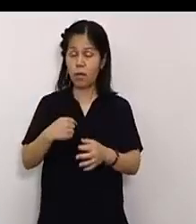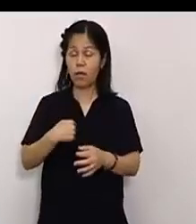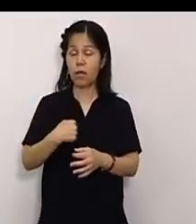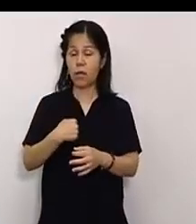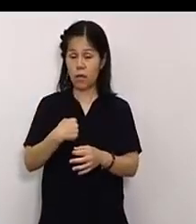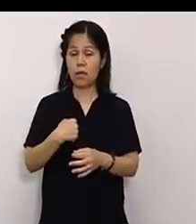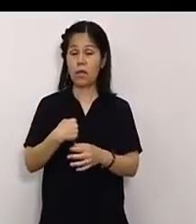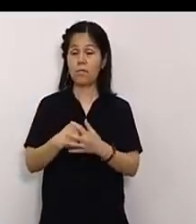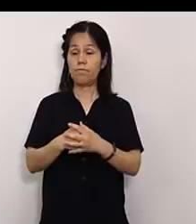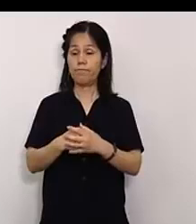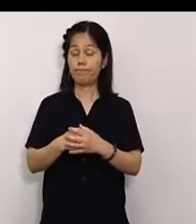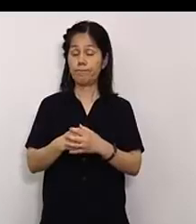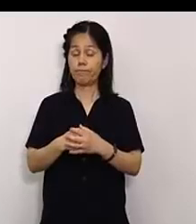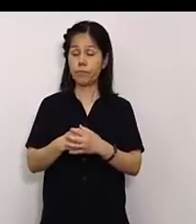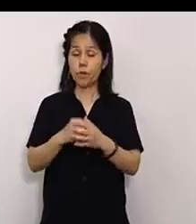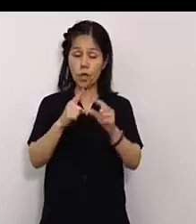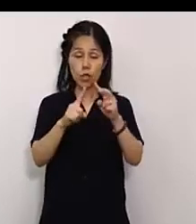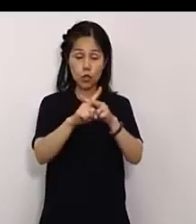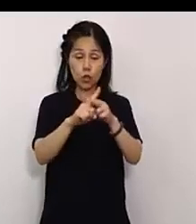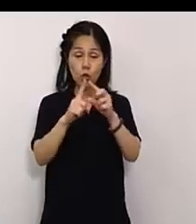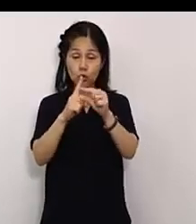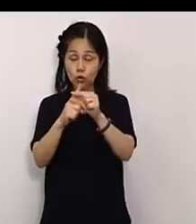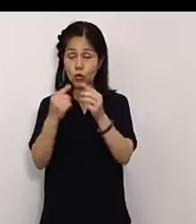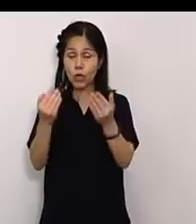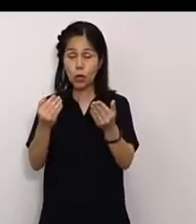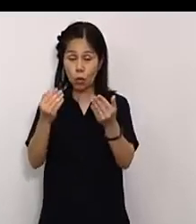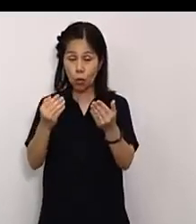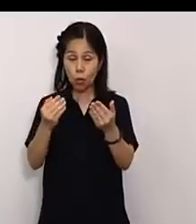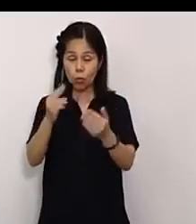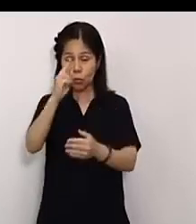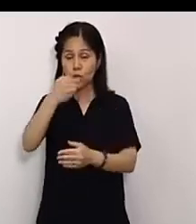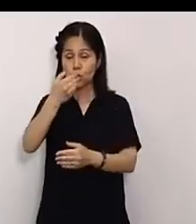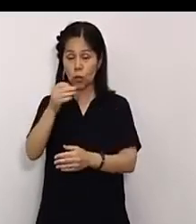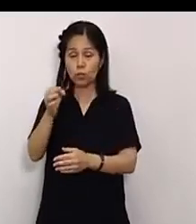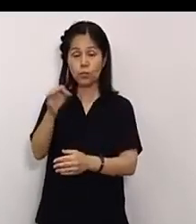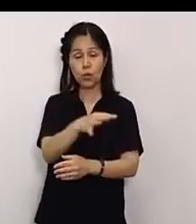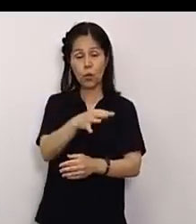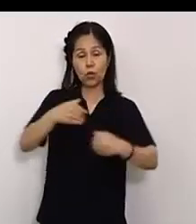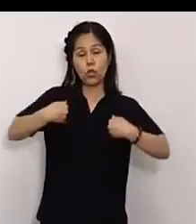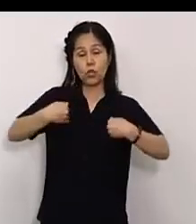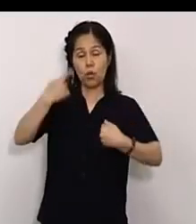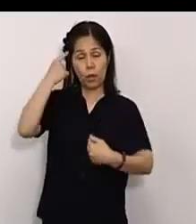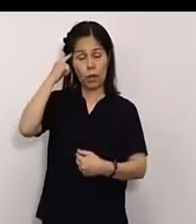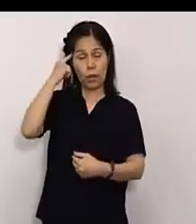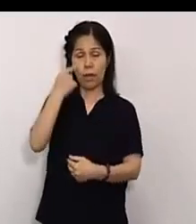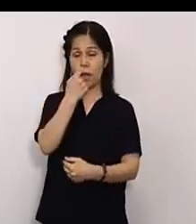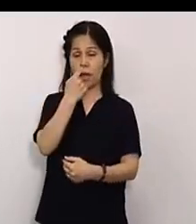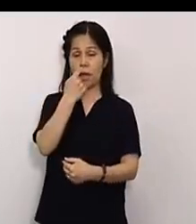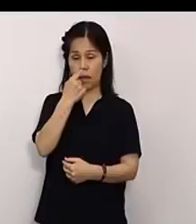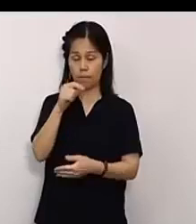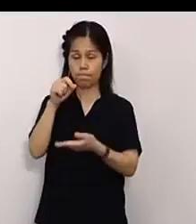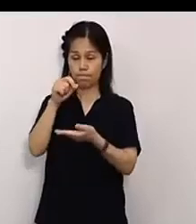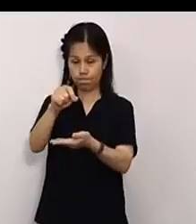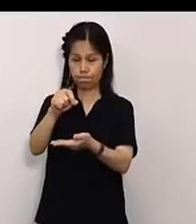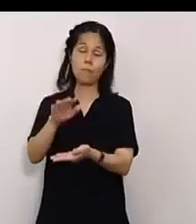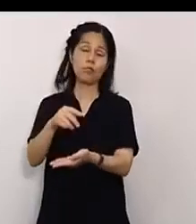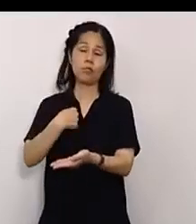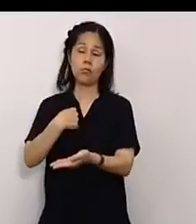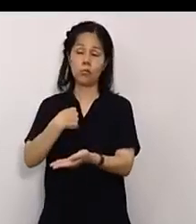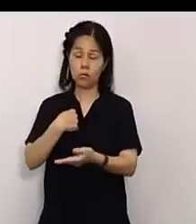今回小中学校の給食はですね全部無償化すべきだというふうに提言してるんです